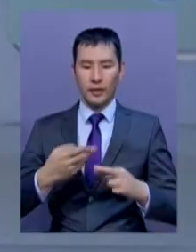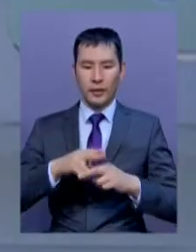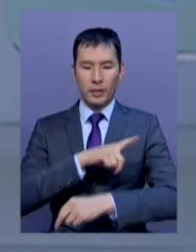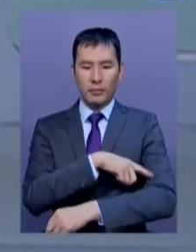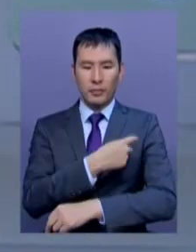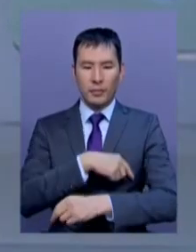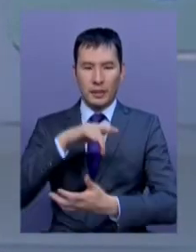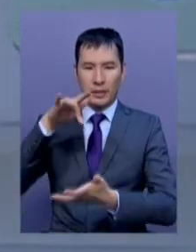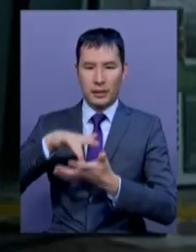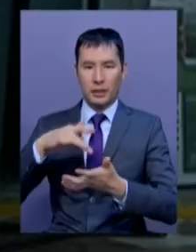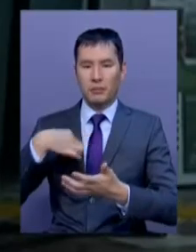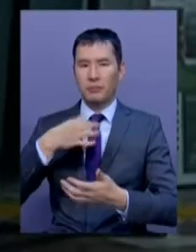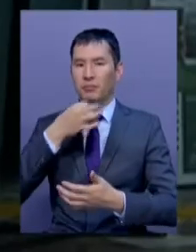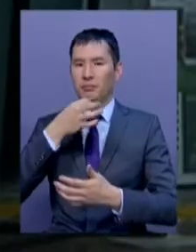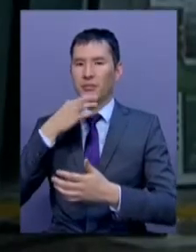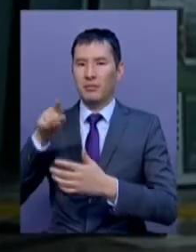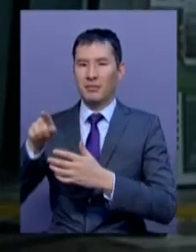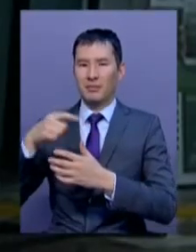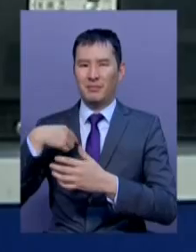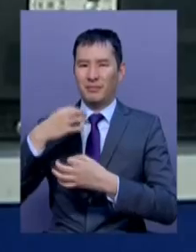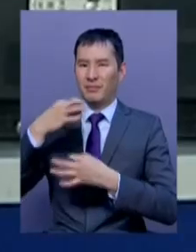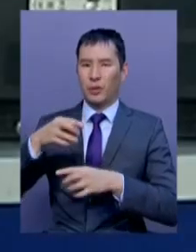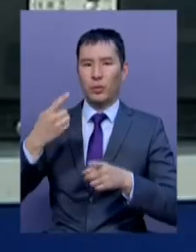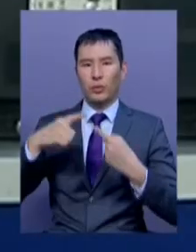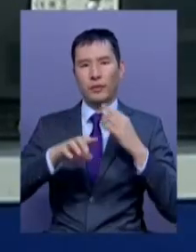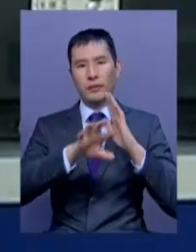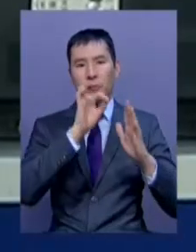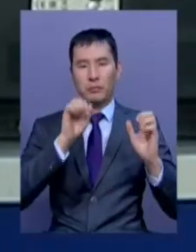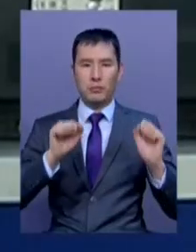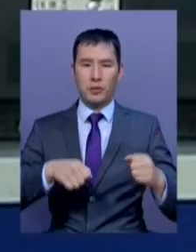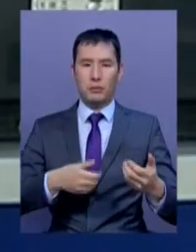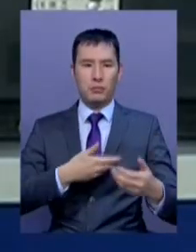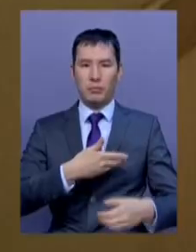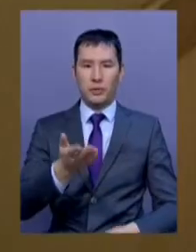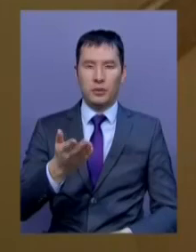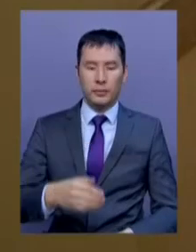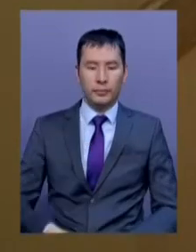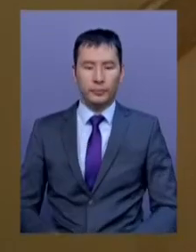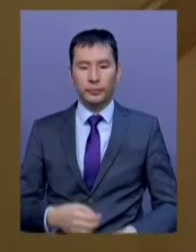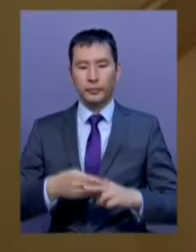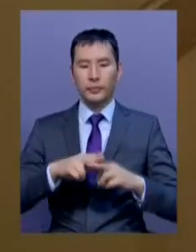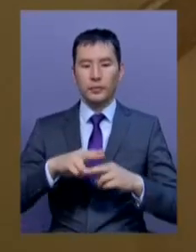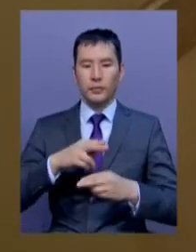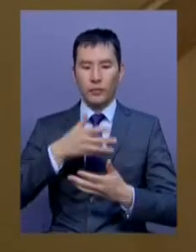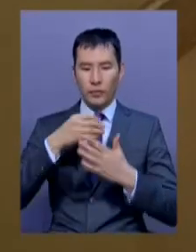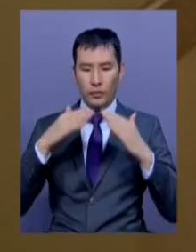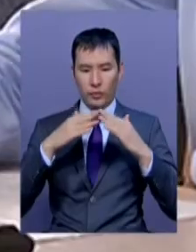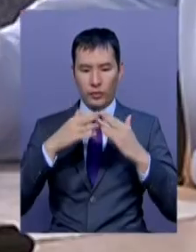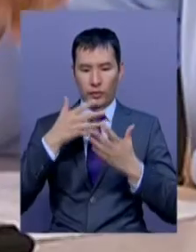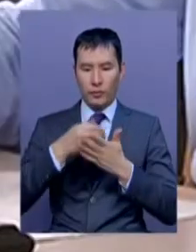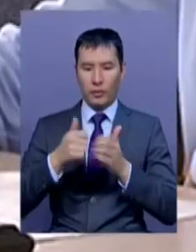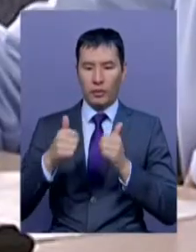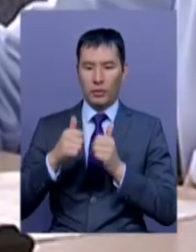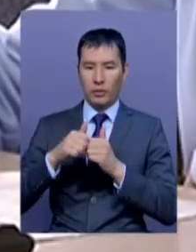медицина мекемесін ауыстыруды бұрыннан ойлап жүргендер үшін де жақсы мүмкіндік. Науқан аясында тұрғындар өз ауданындағы емхана мен